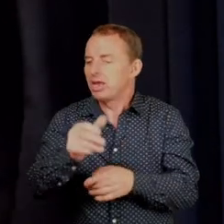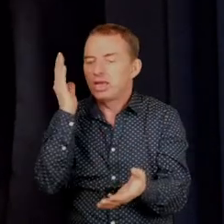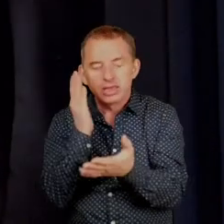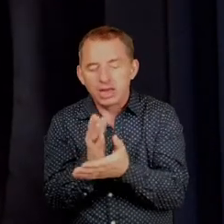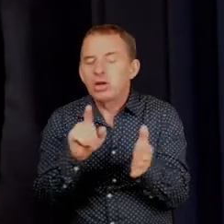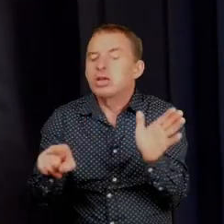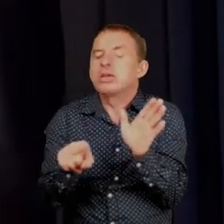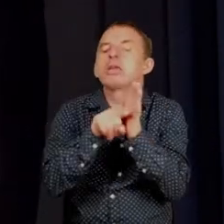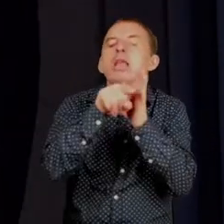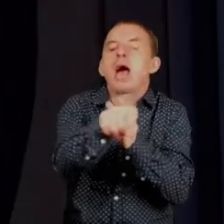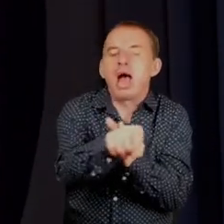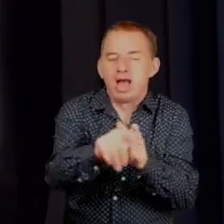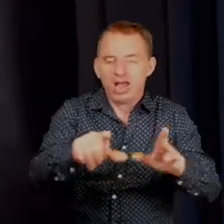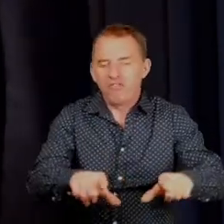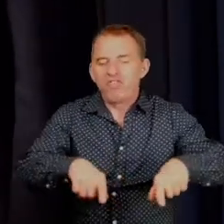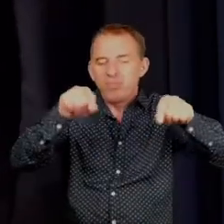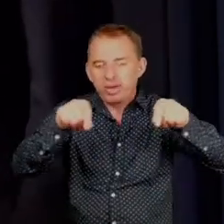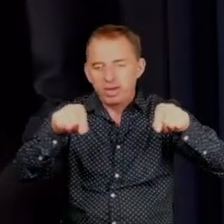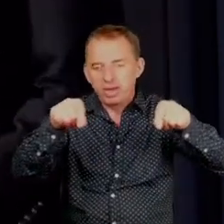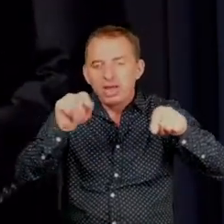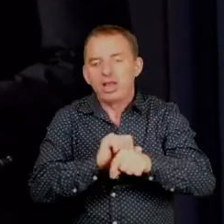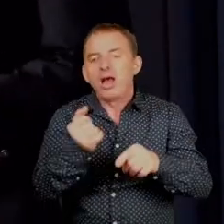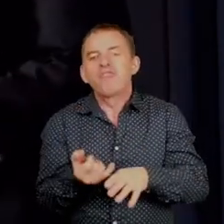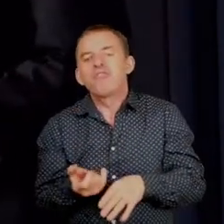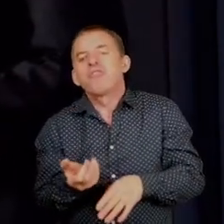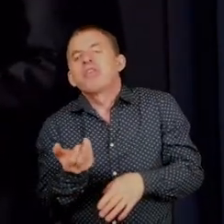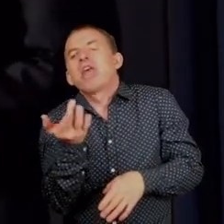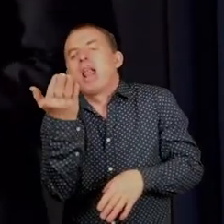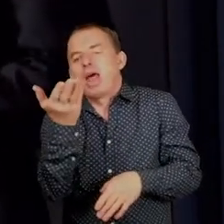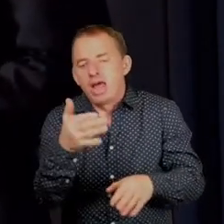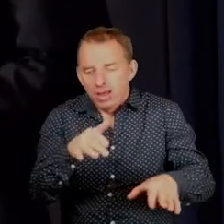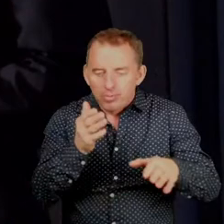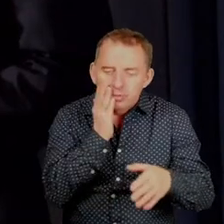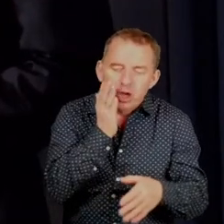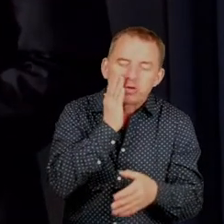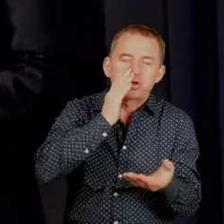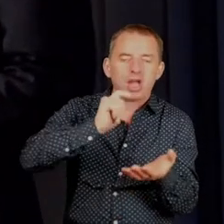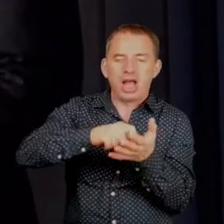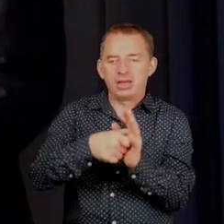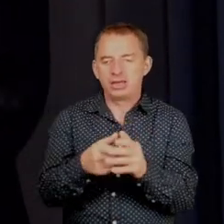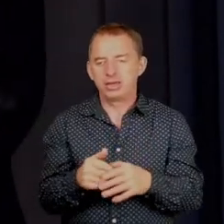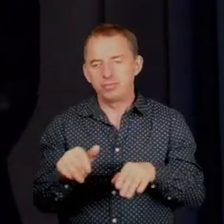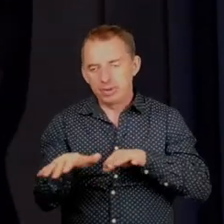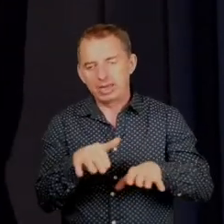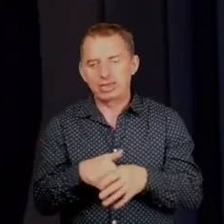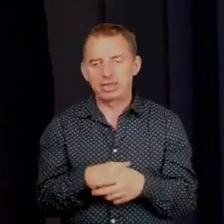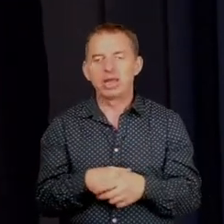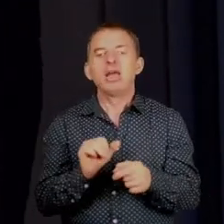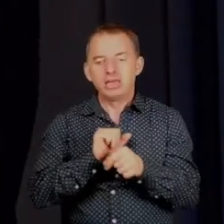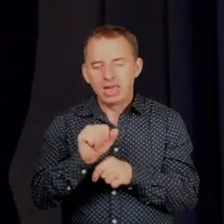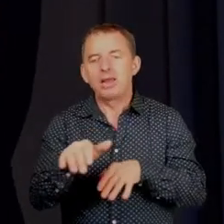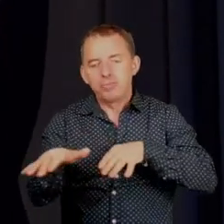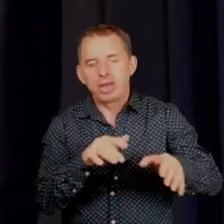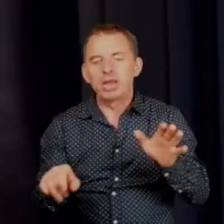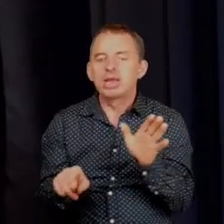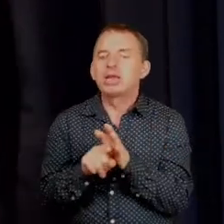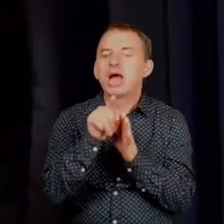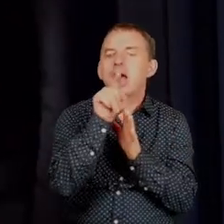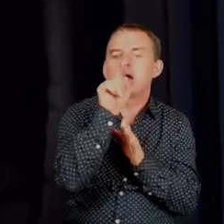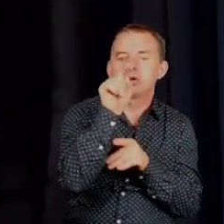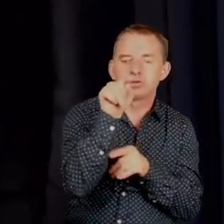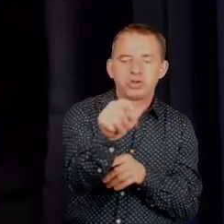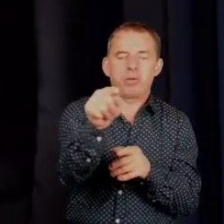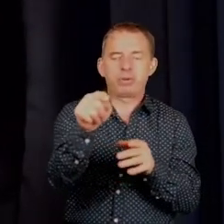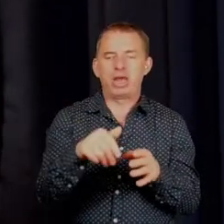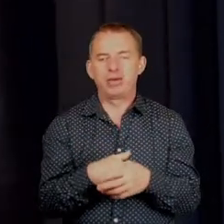wybranych. There are many mansions. Tam jest wiele mieszkań. There is room for you. Jest miejsce dla ciebie.